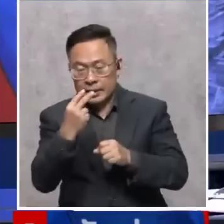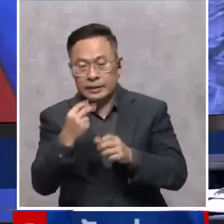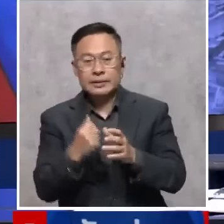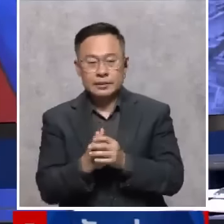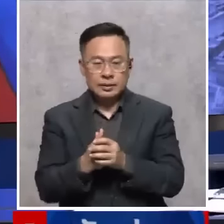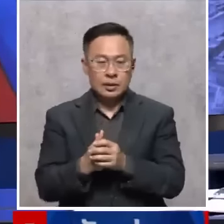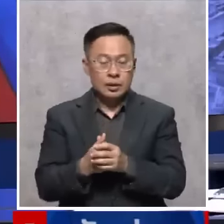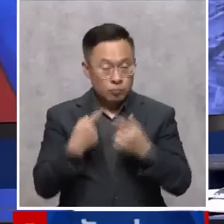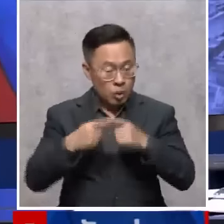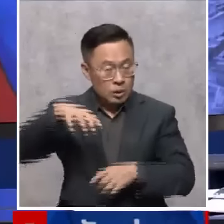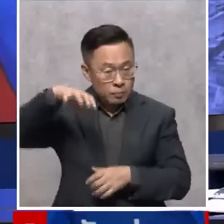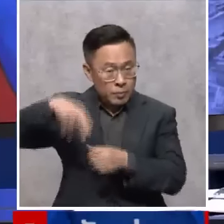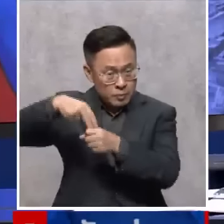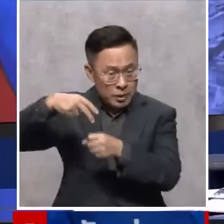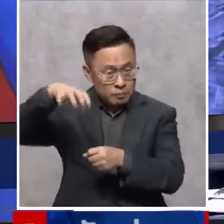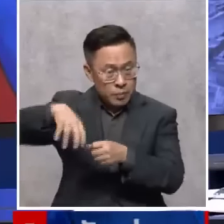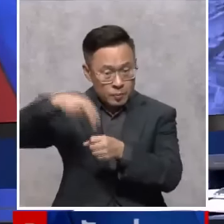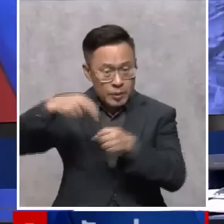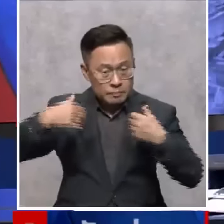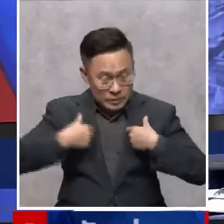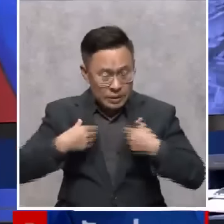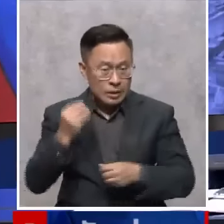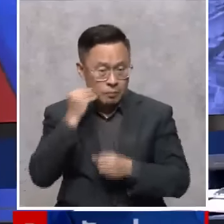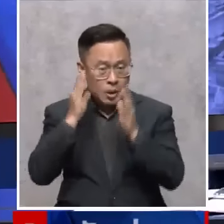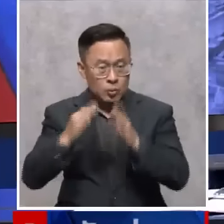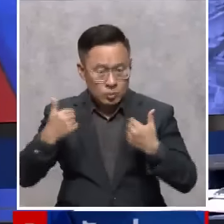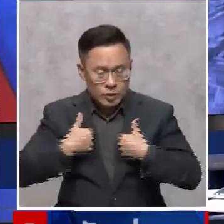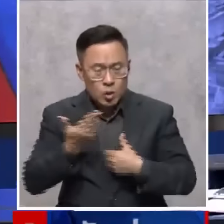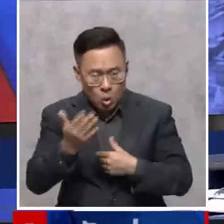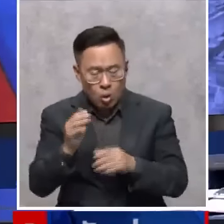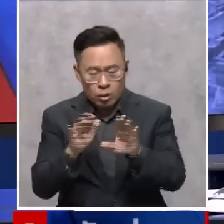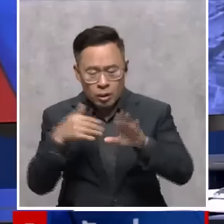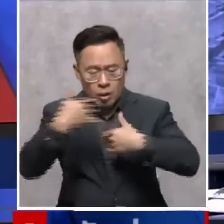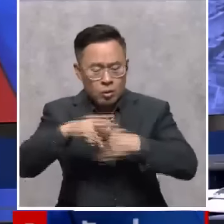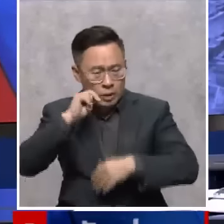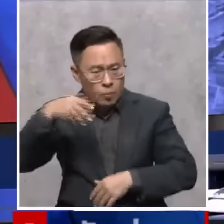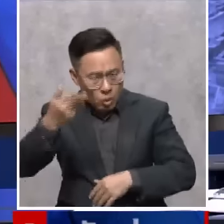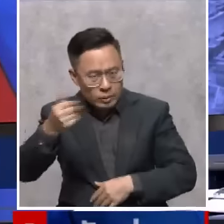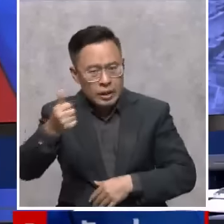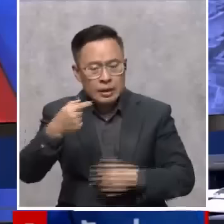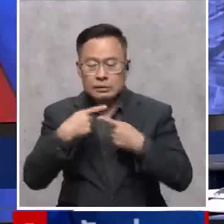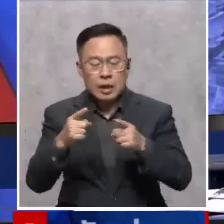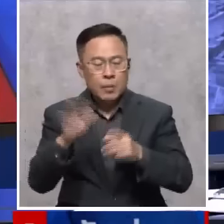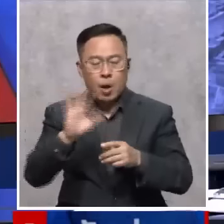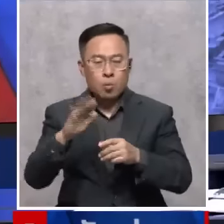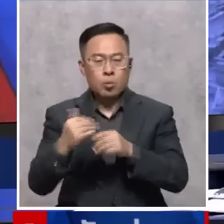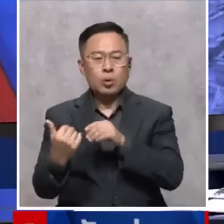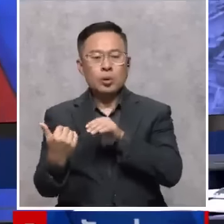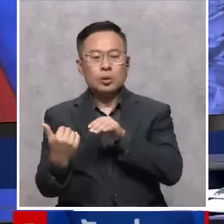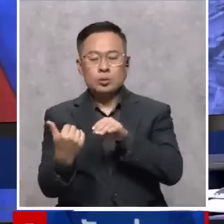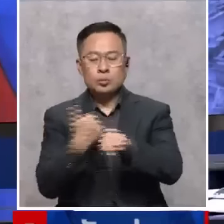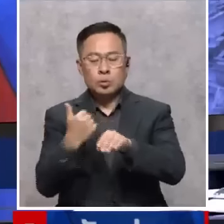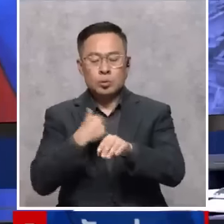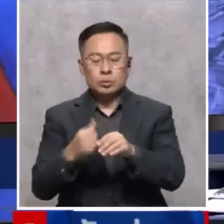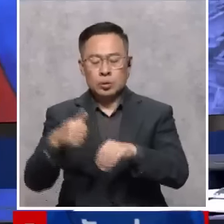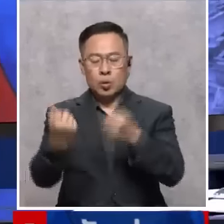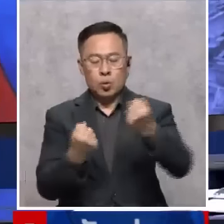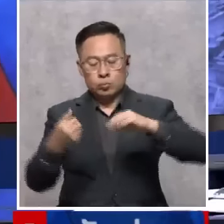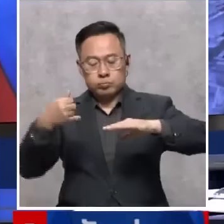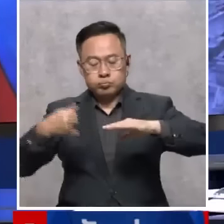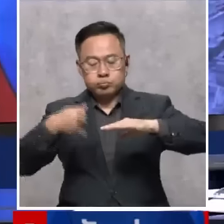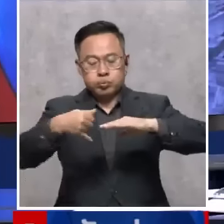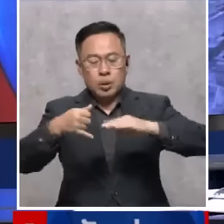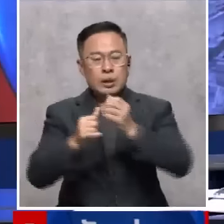ปั๊มผ่านบ้านคนทำไมไม่เข้าเธอคนนี้นักวิ่งคนนี้เนี่ยไปปล่อยทุกข์หน้าบ้านของชาวบ้านในพื้นที่จังหวัด